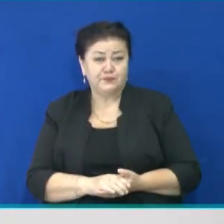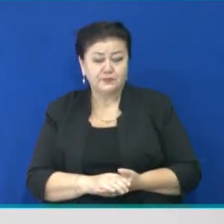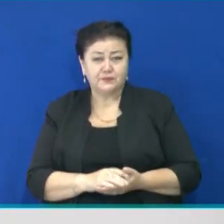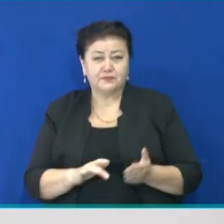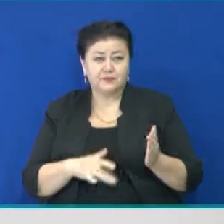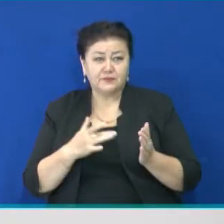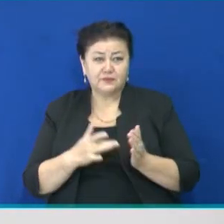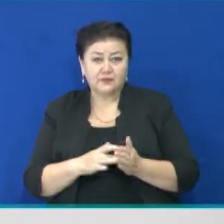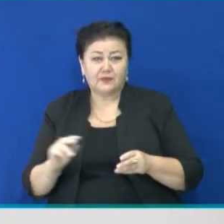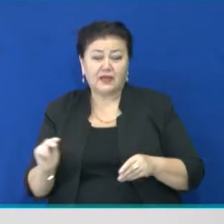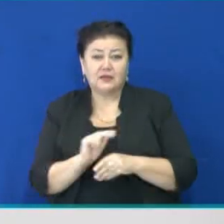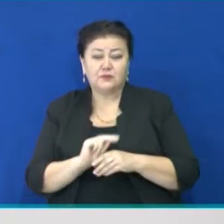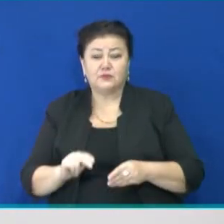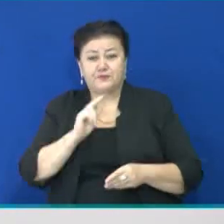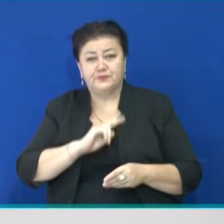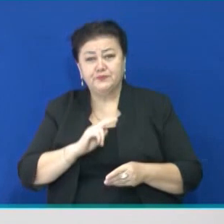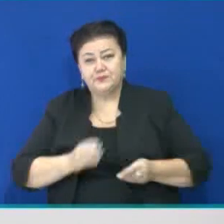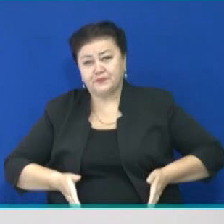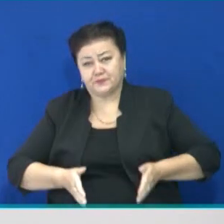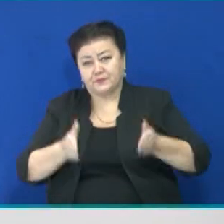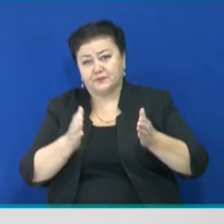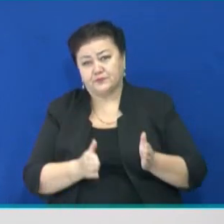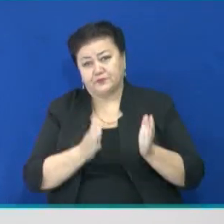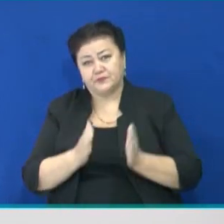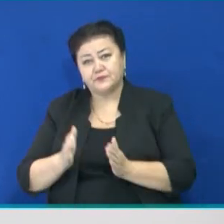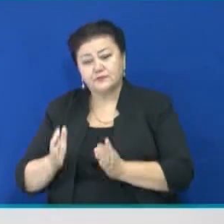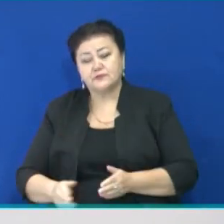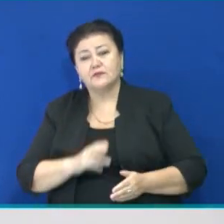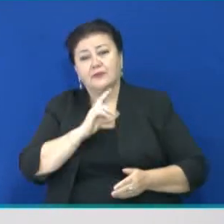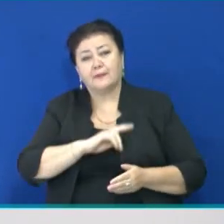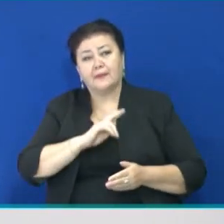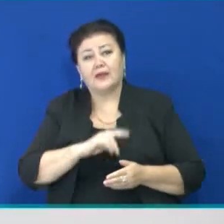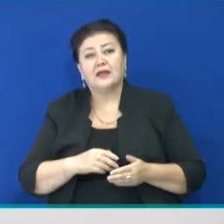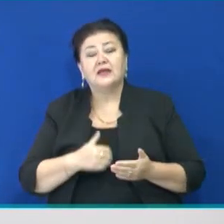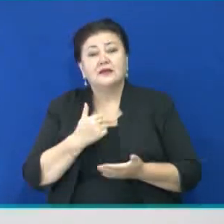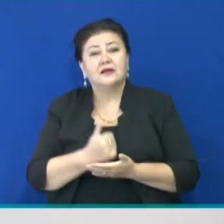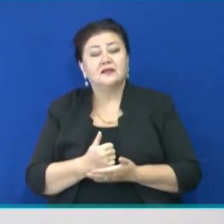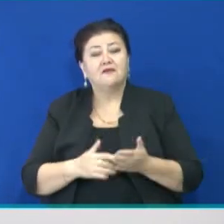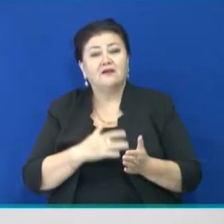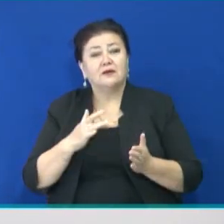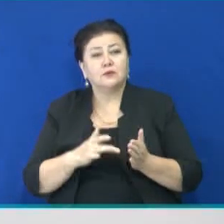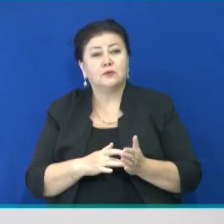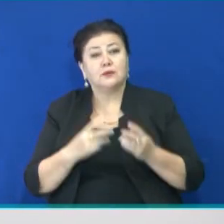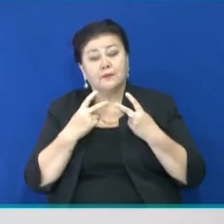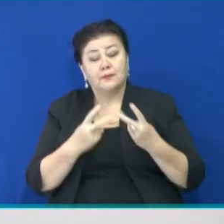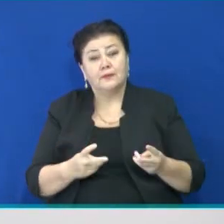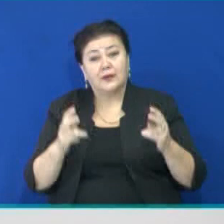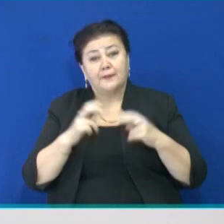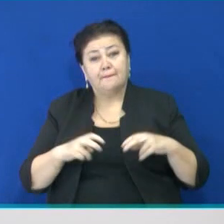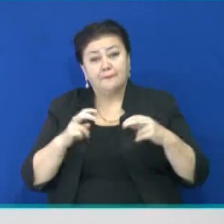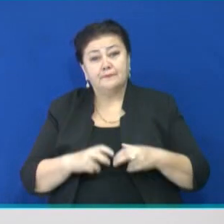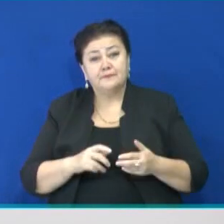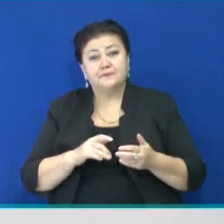Қаламызда жол жөндеу жұмыстары қарқынды жүріп жатыр. Семей қаласының әкімі Нұрбол Нұрсағатов құрылыс барысын жол